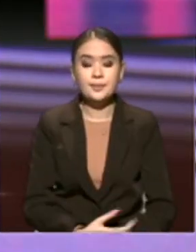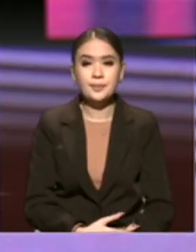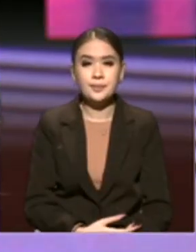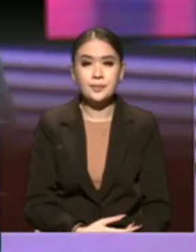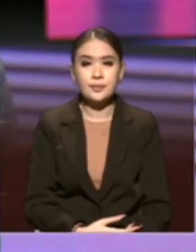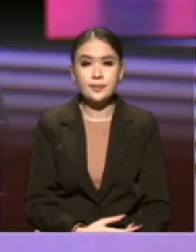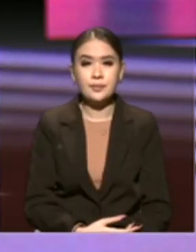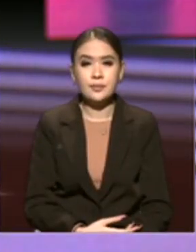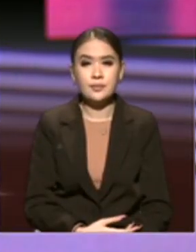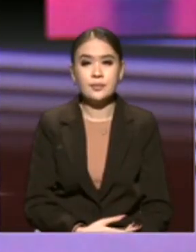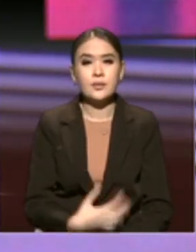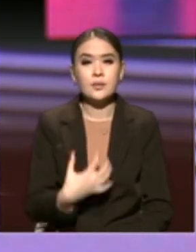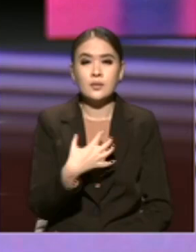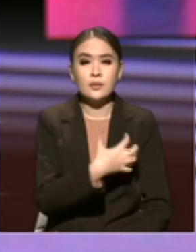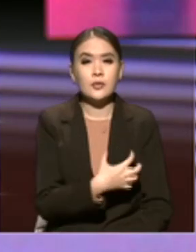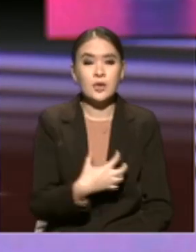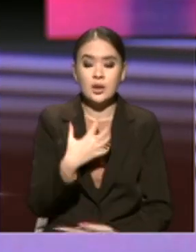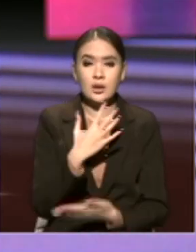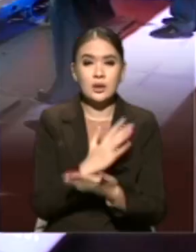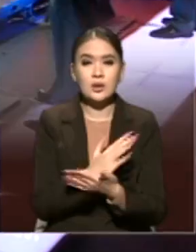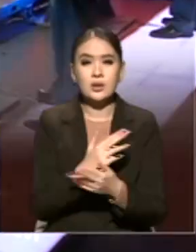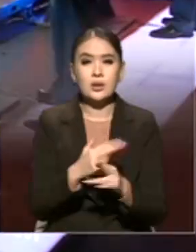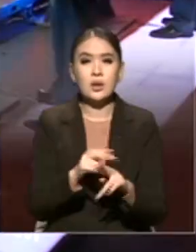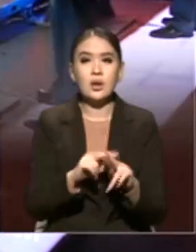Ерхан мырза бір маңызды мәселе бар. Енді біз